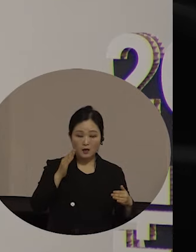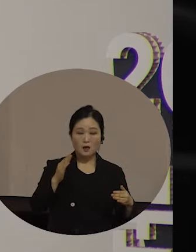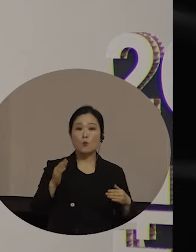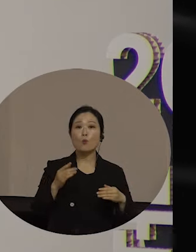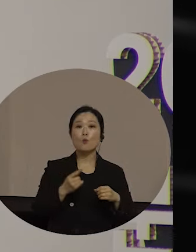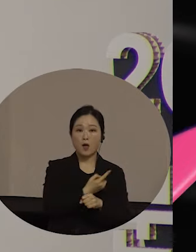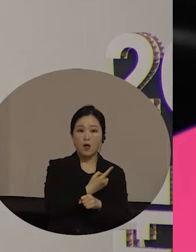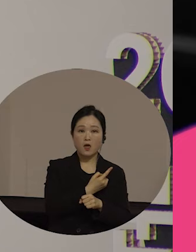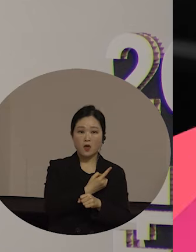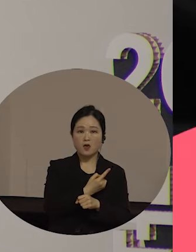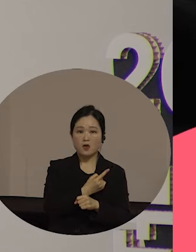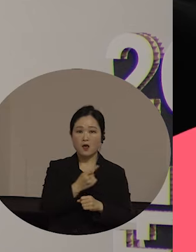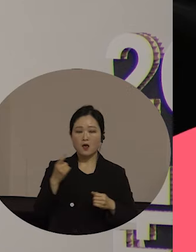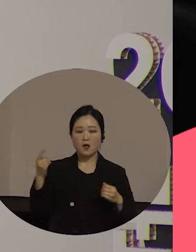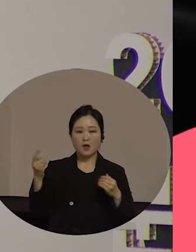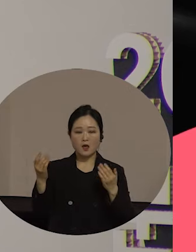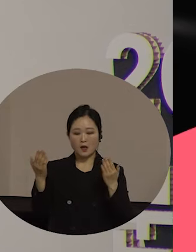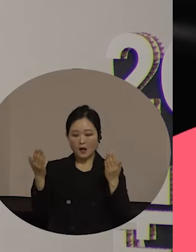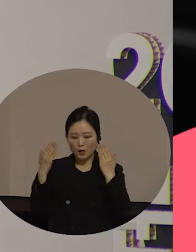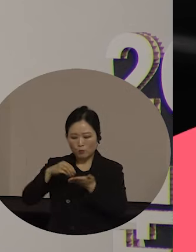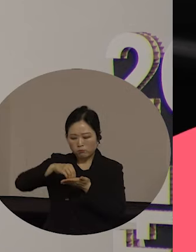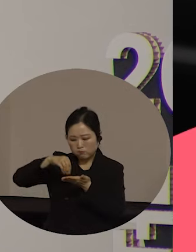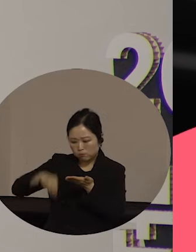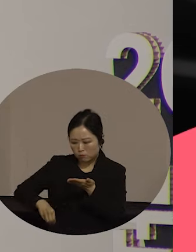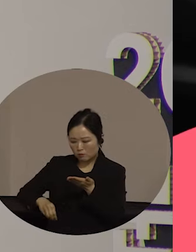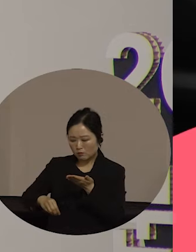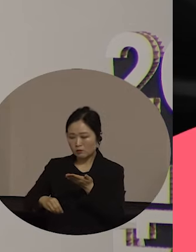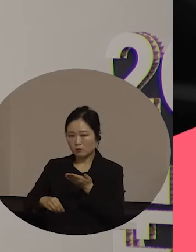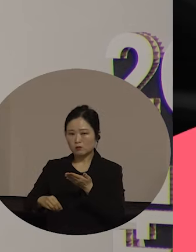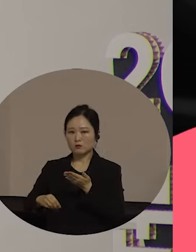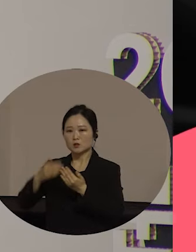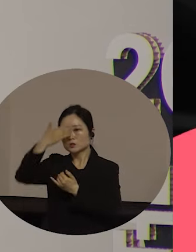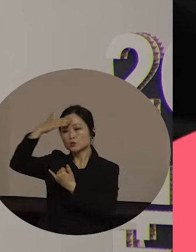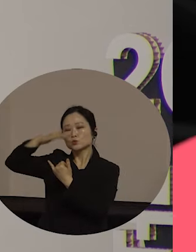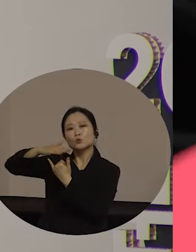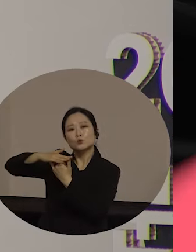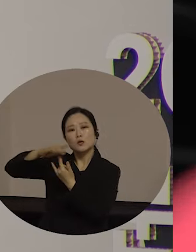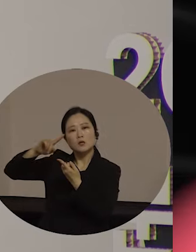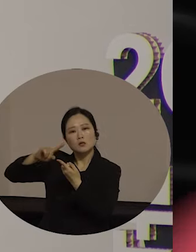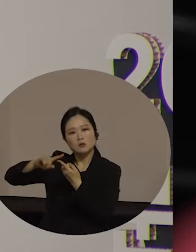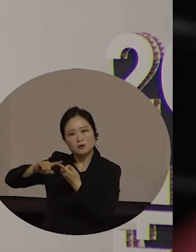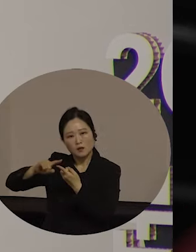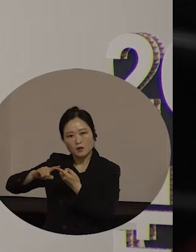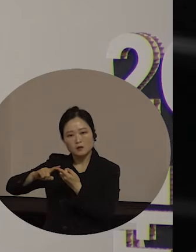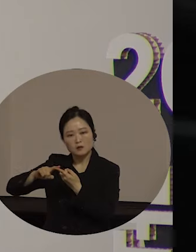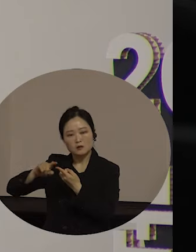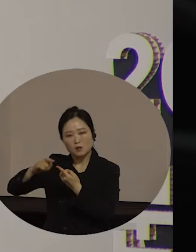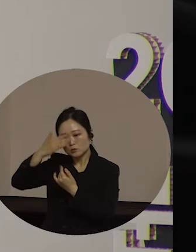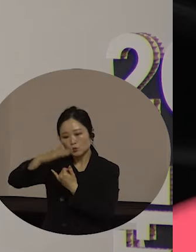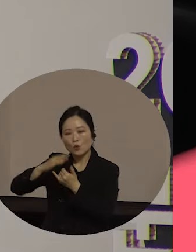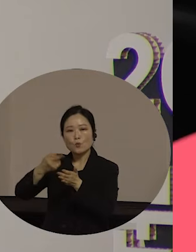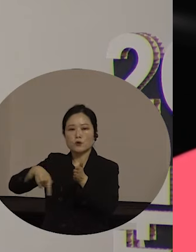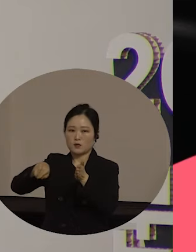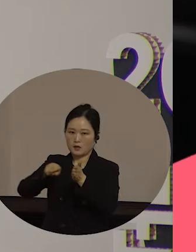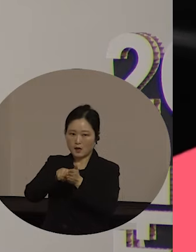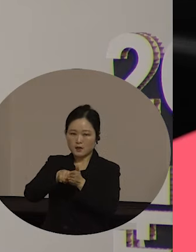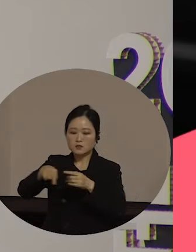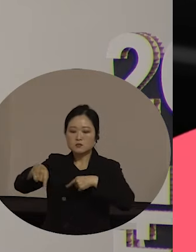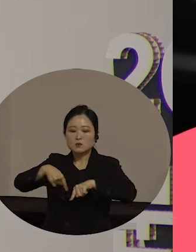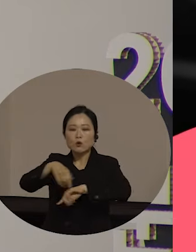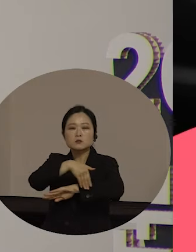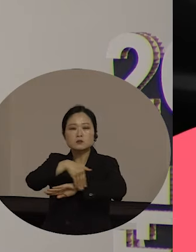학교 밖에 있는 학생들에 대한 혹시 이제 정책적인 고려가 있는지 그런 부분에 대해서 이제 두 가지 그러니까